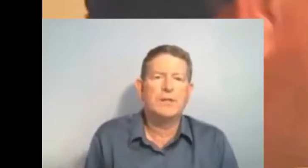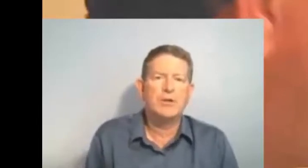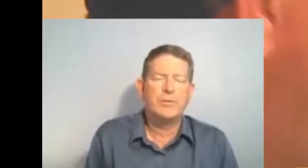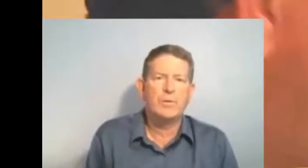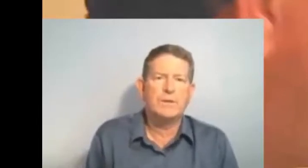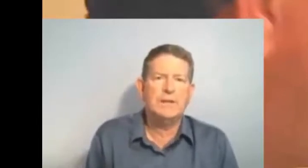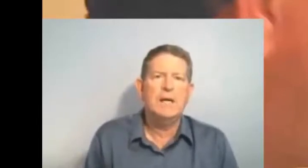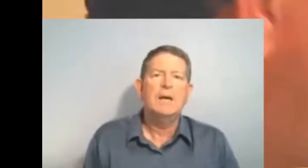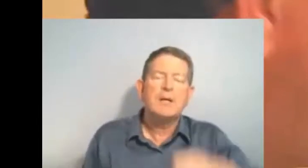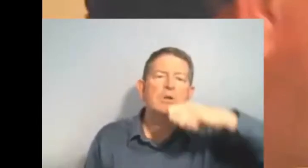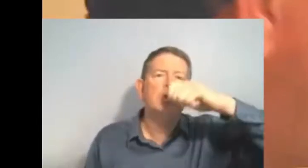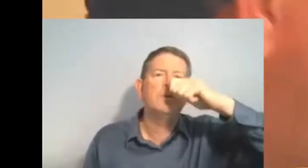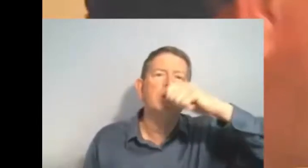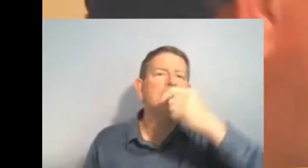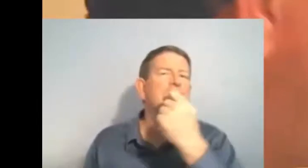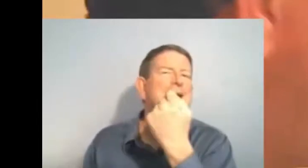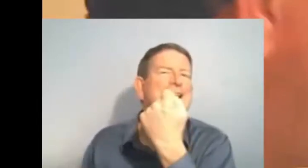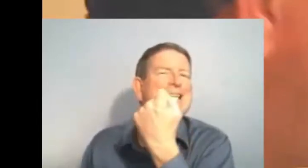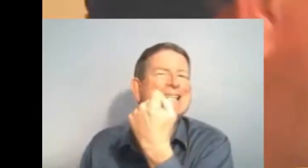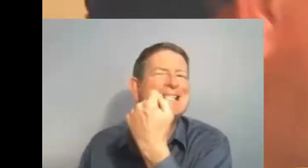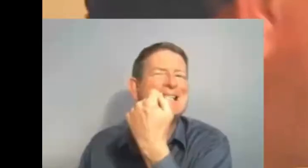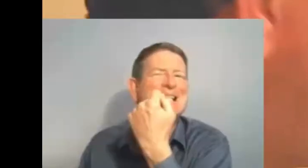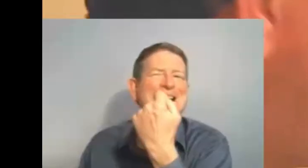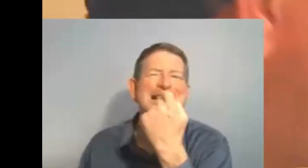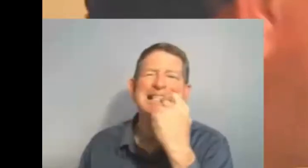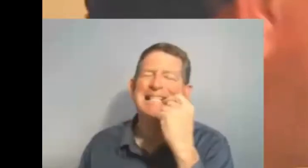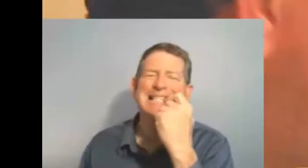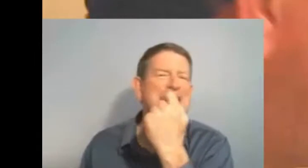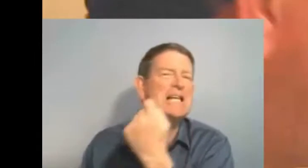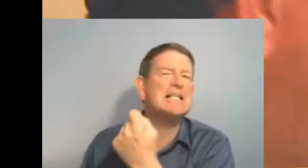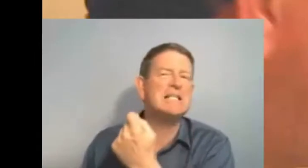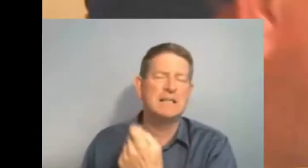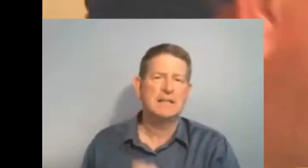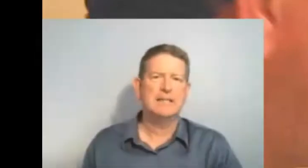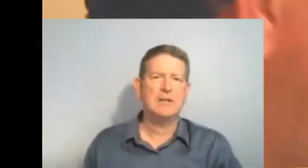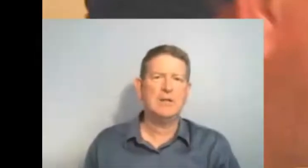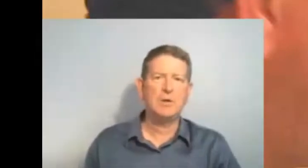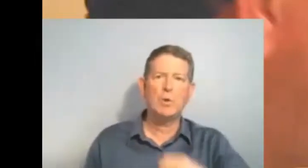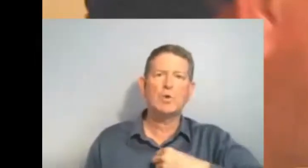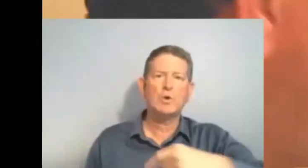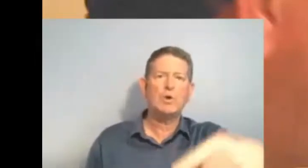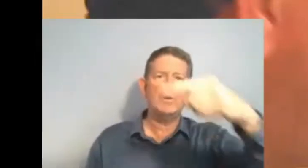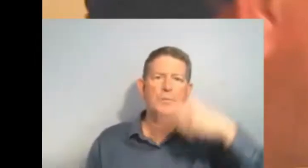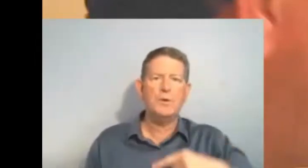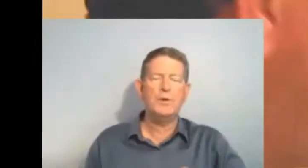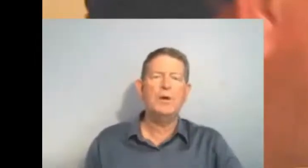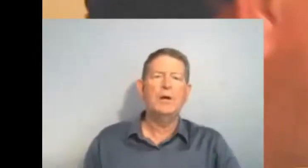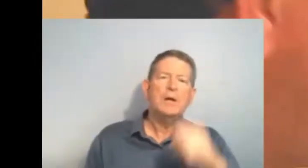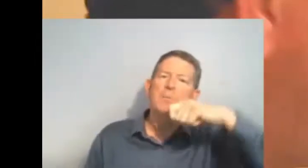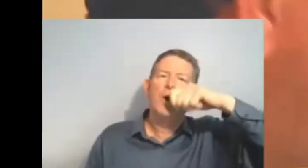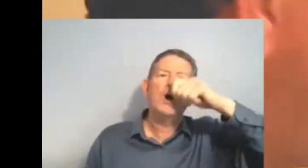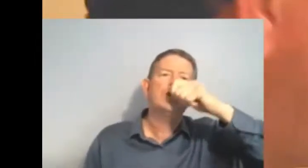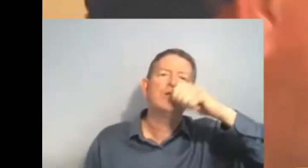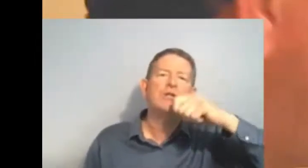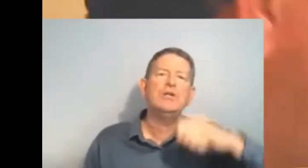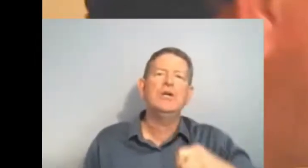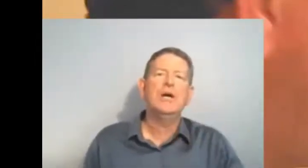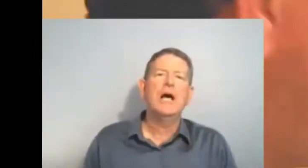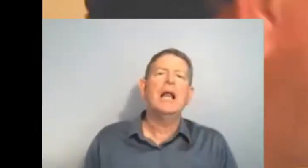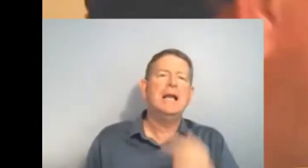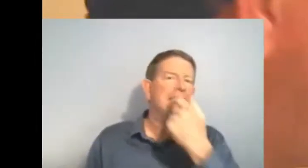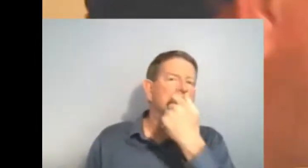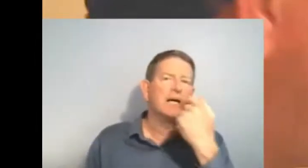se brosser les cheveux aussi. Mais se brosser les dents. Les dents. D'accord? Donc, je me